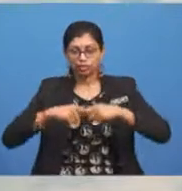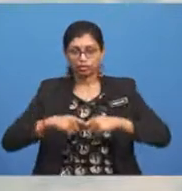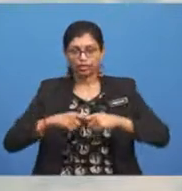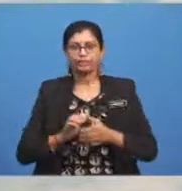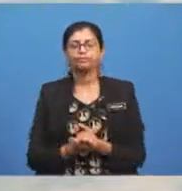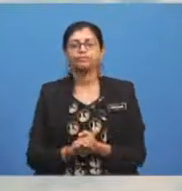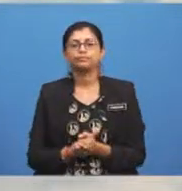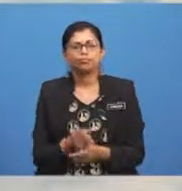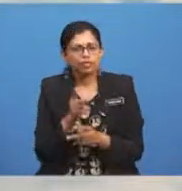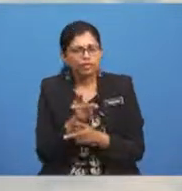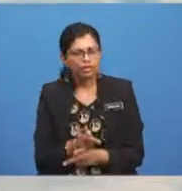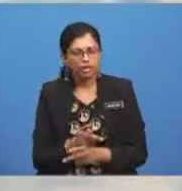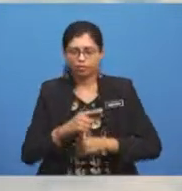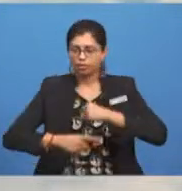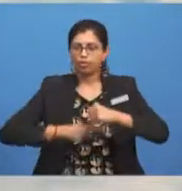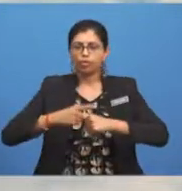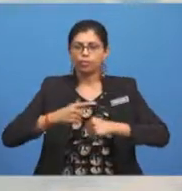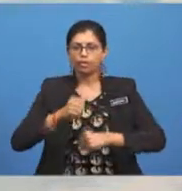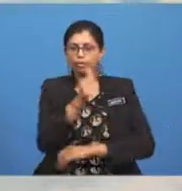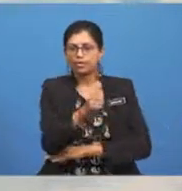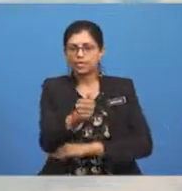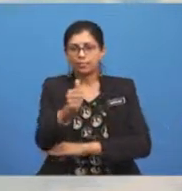pada orbit masing-masing.